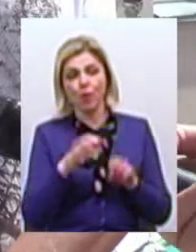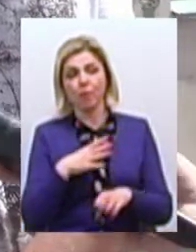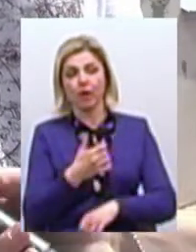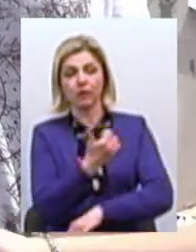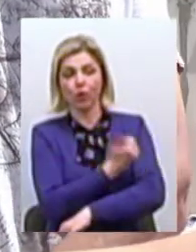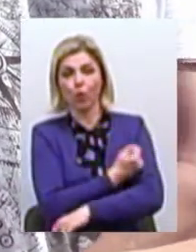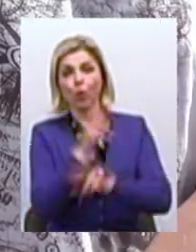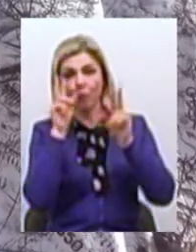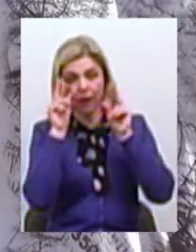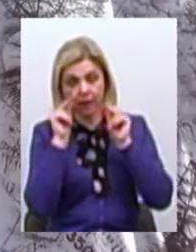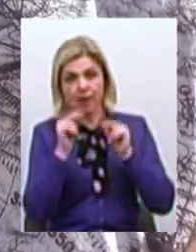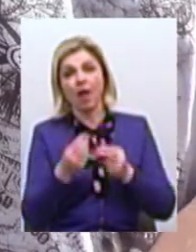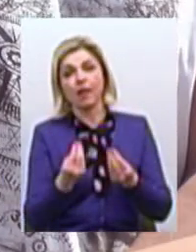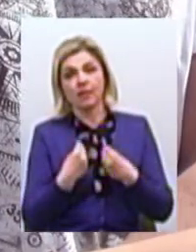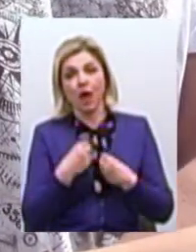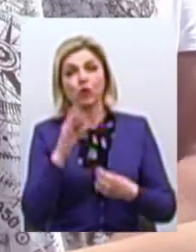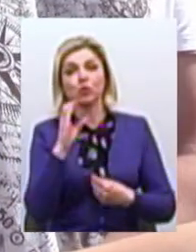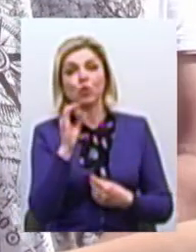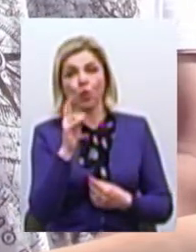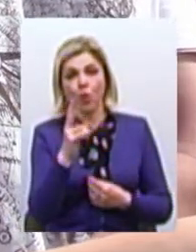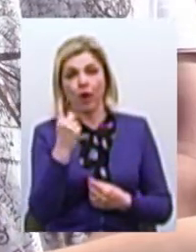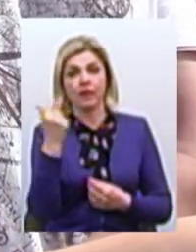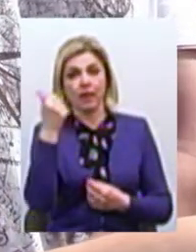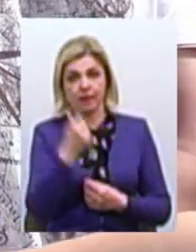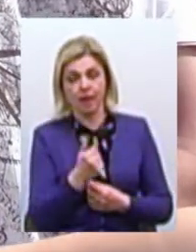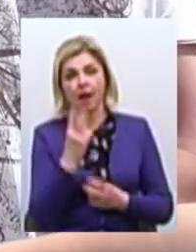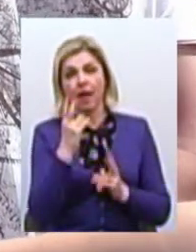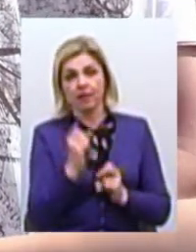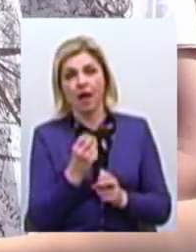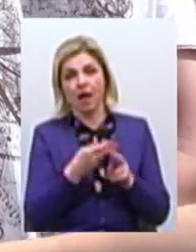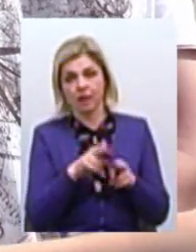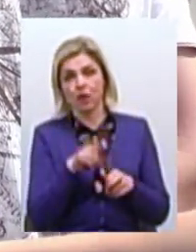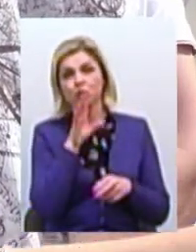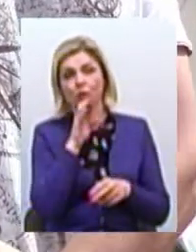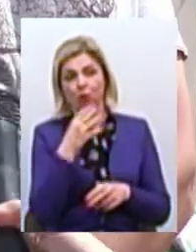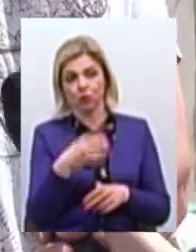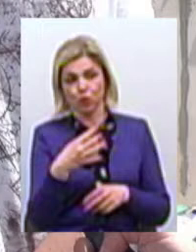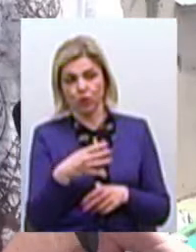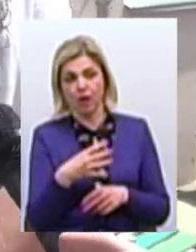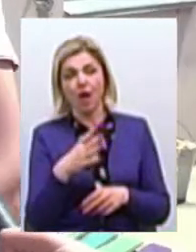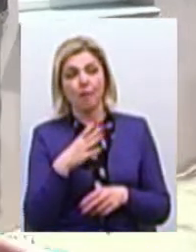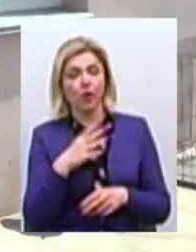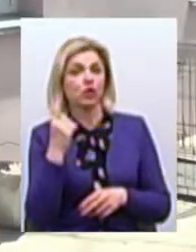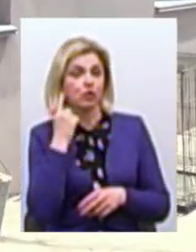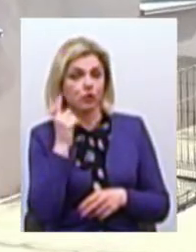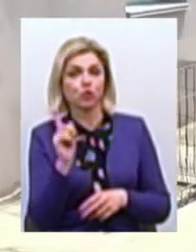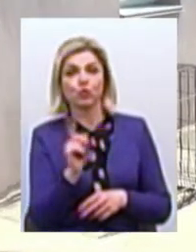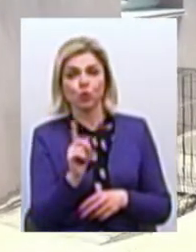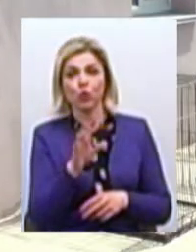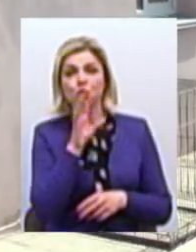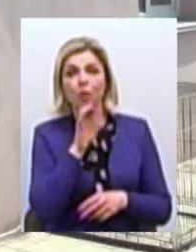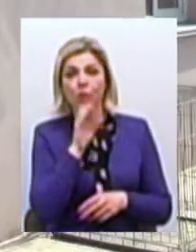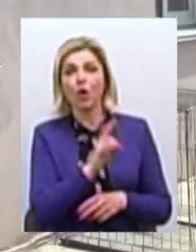Тому нам дав срок неділю на пристройство цих 140 собак. Звучала фраза о том, що собаки, які